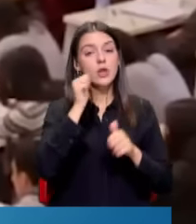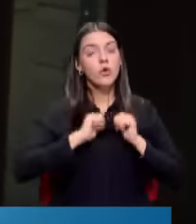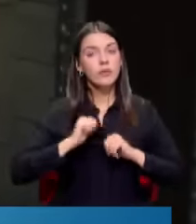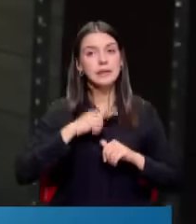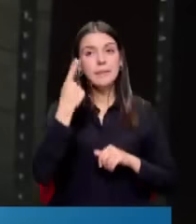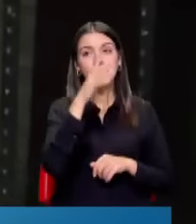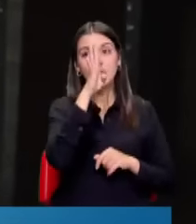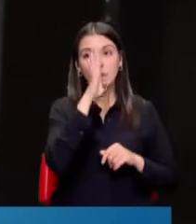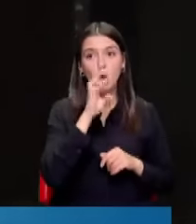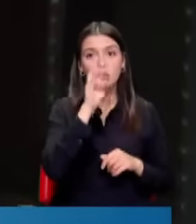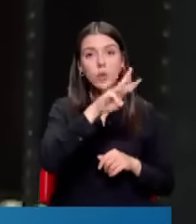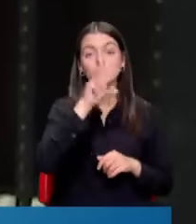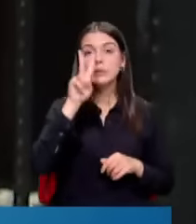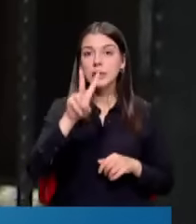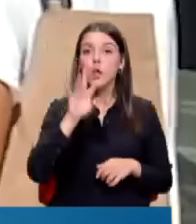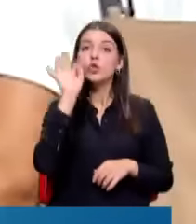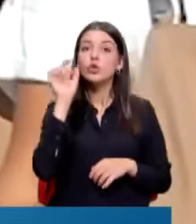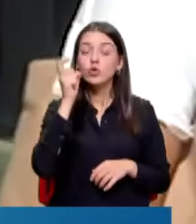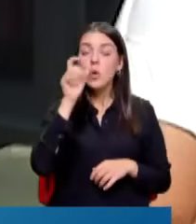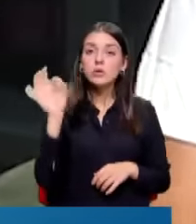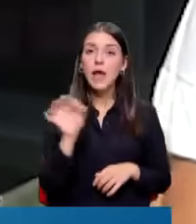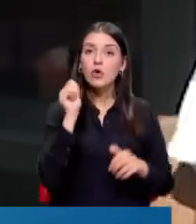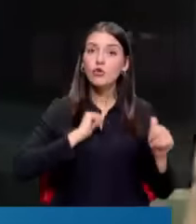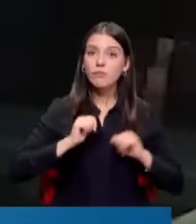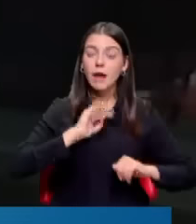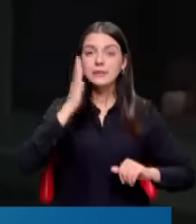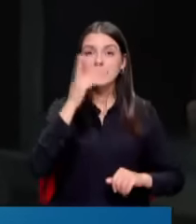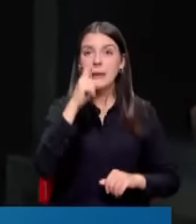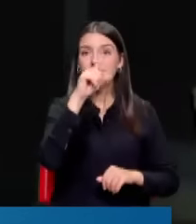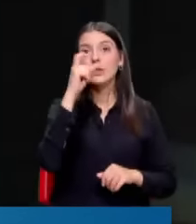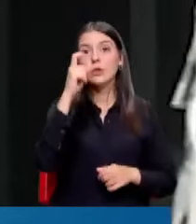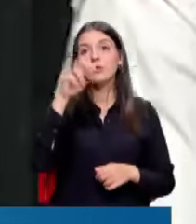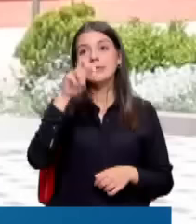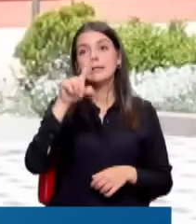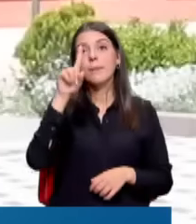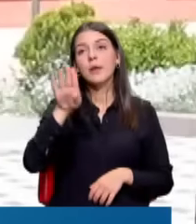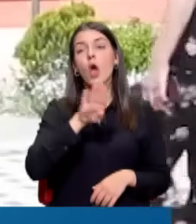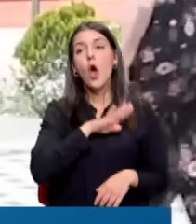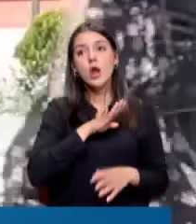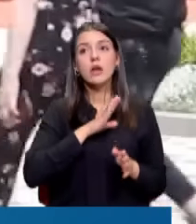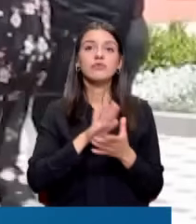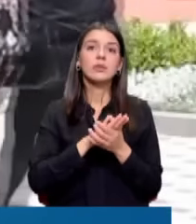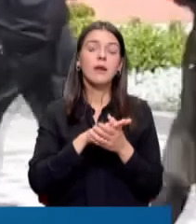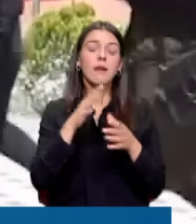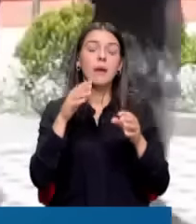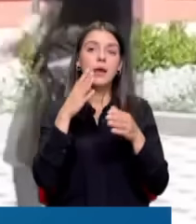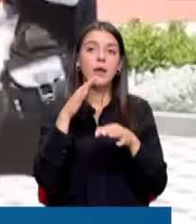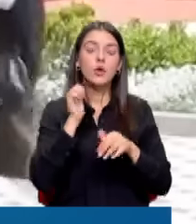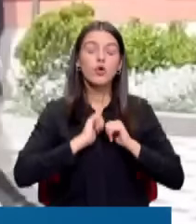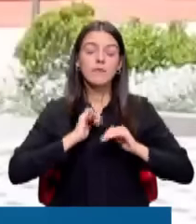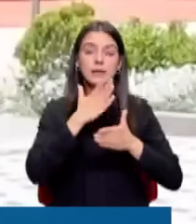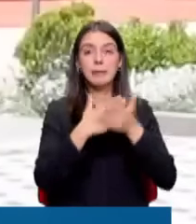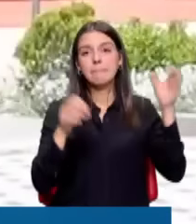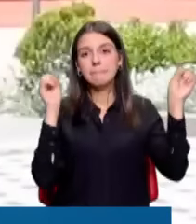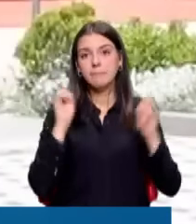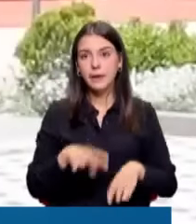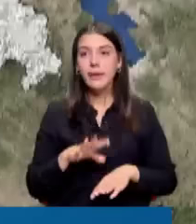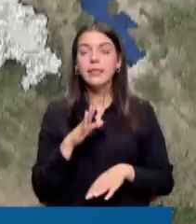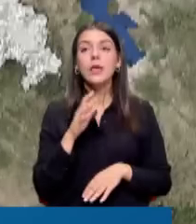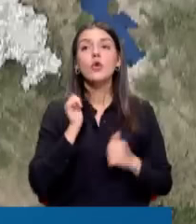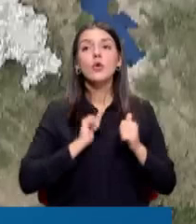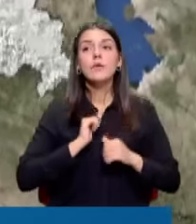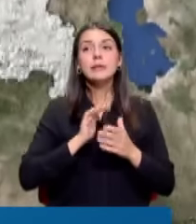Üniversitesi'nden 1432, 9 Eylül Üniversitesi'nden ise 1981 öğrenci ayrıldı. Eğitim hayatının en çok yarıda